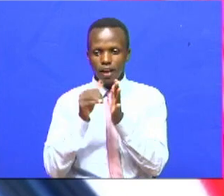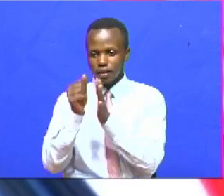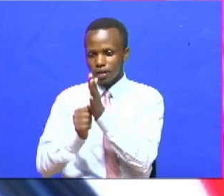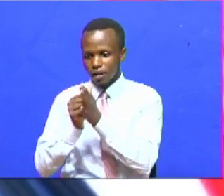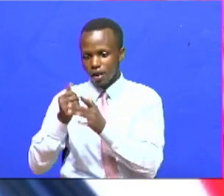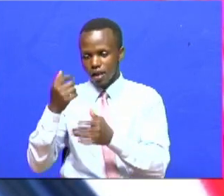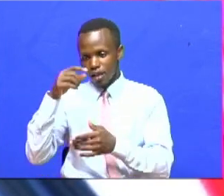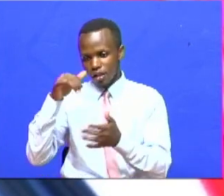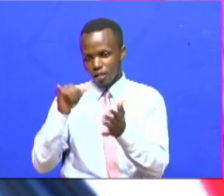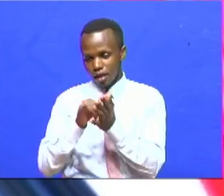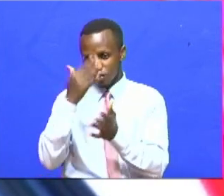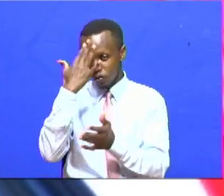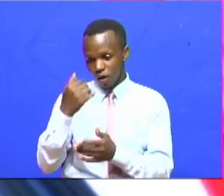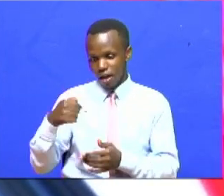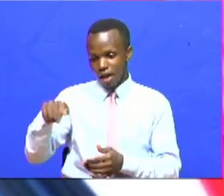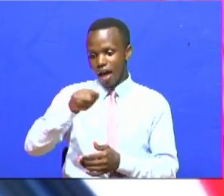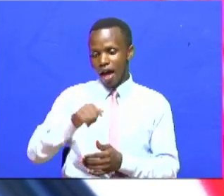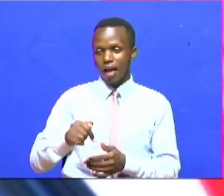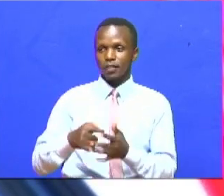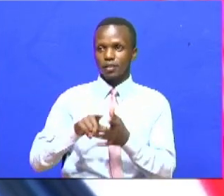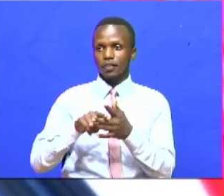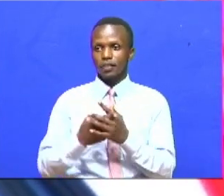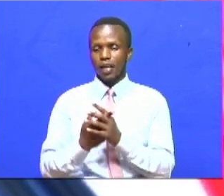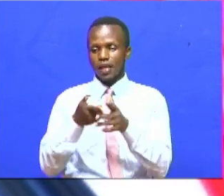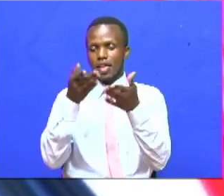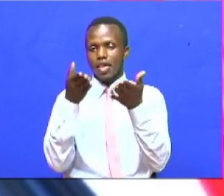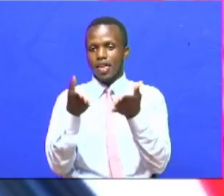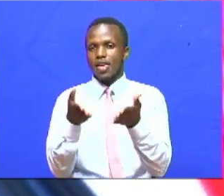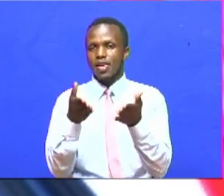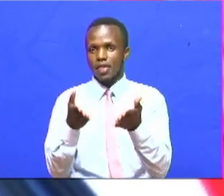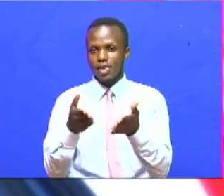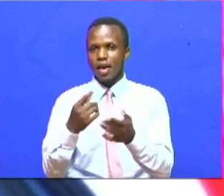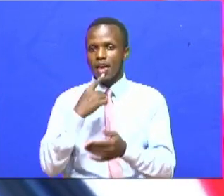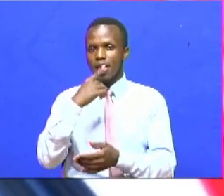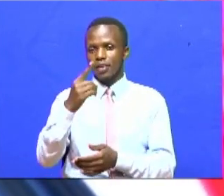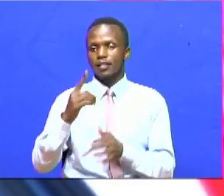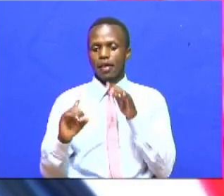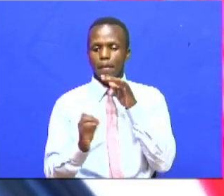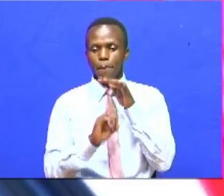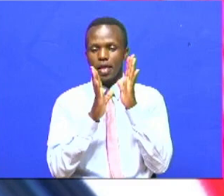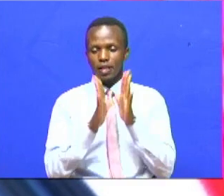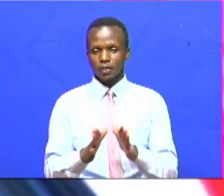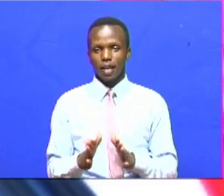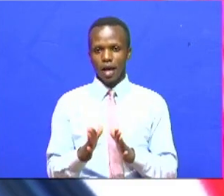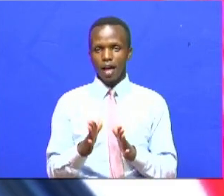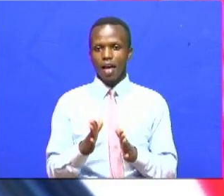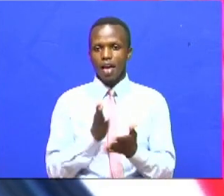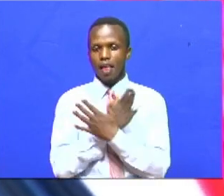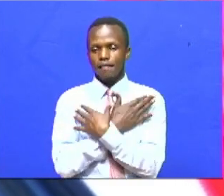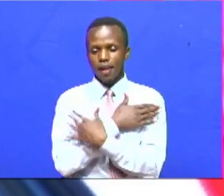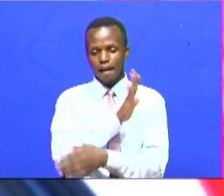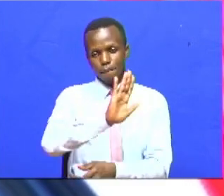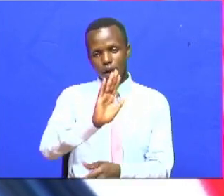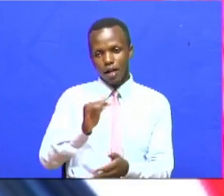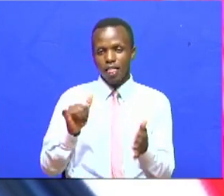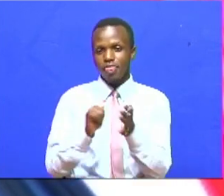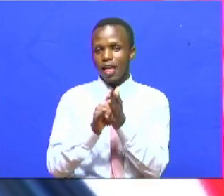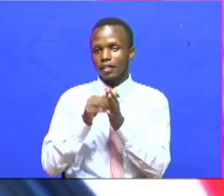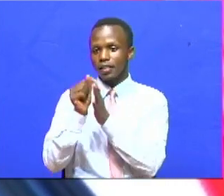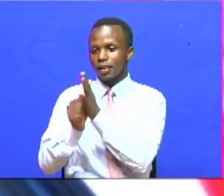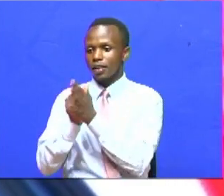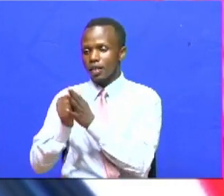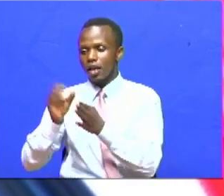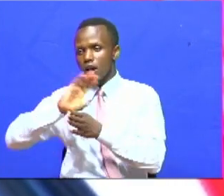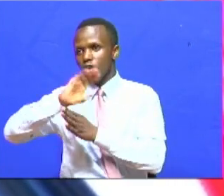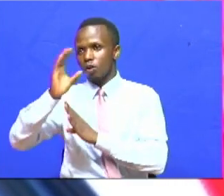leo tumekuja hapa kuyanzisha. Na nimeambia waziri na watu yake ya kwamba hii reli ikamilike ndani ya